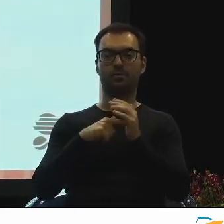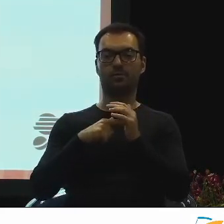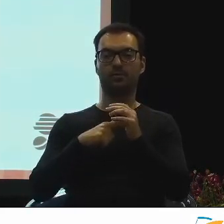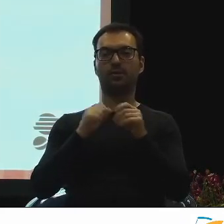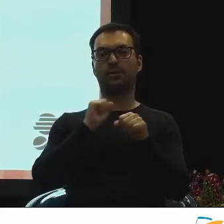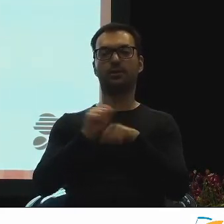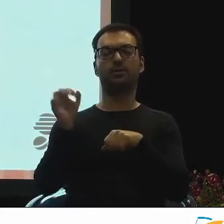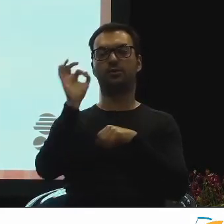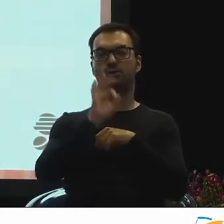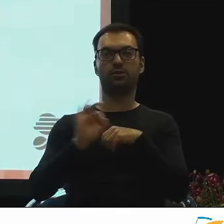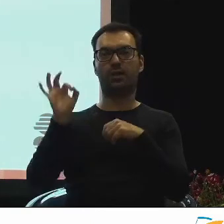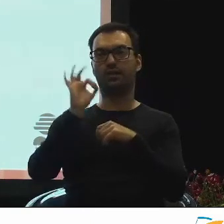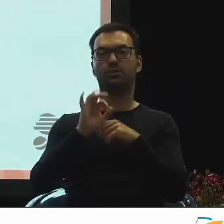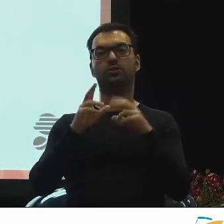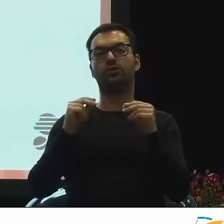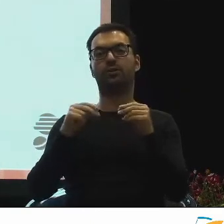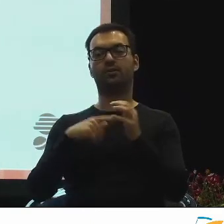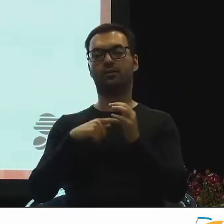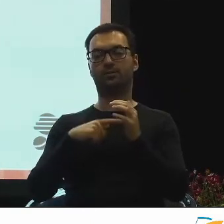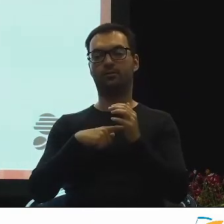to istnieje szansa na to,